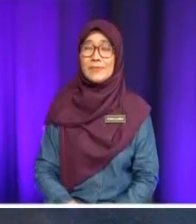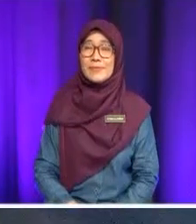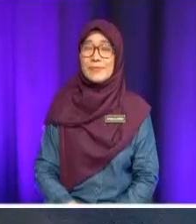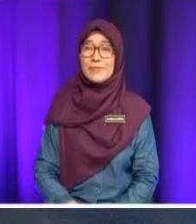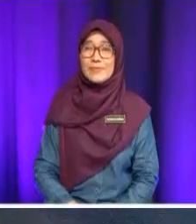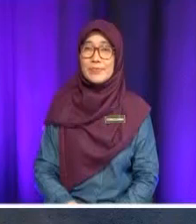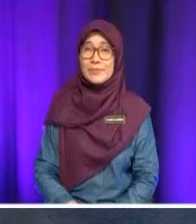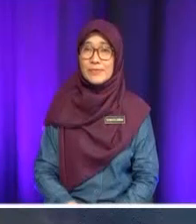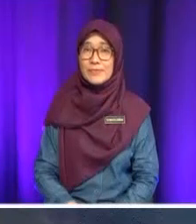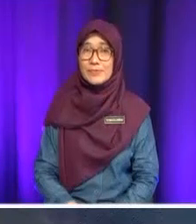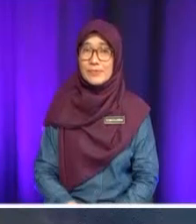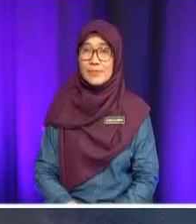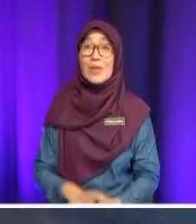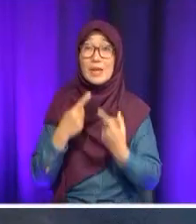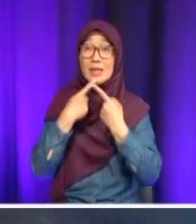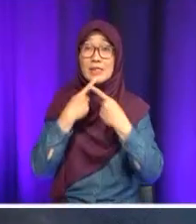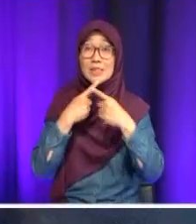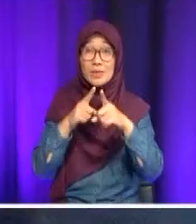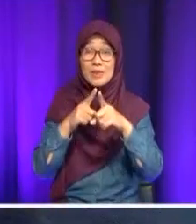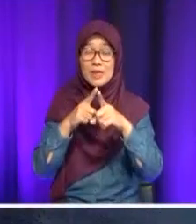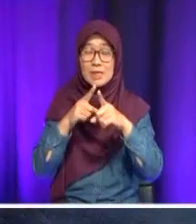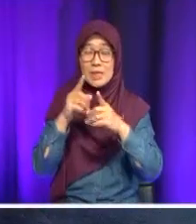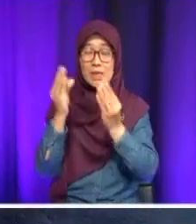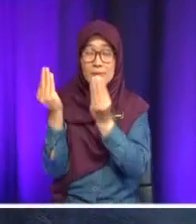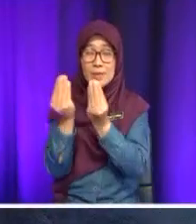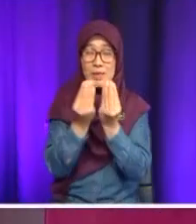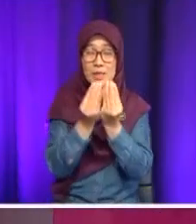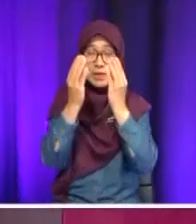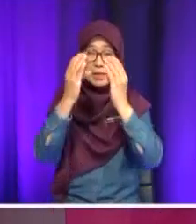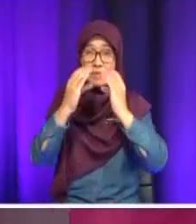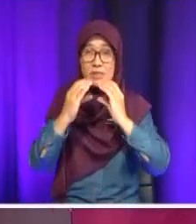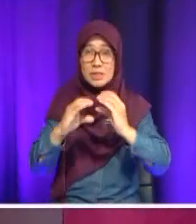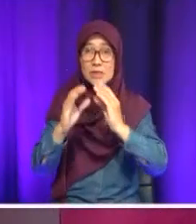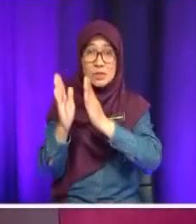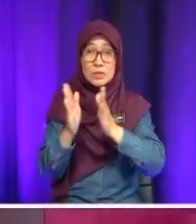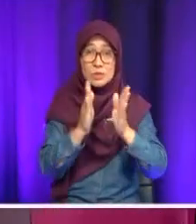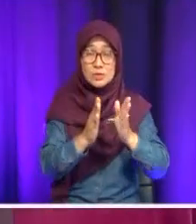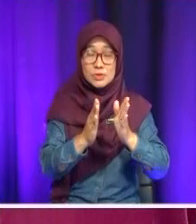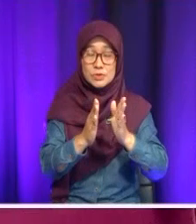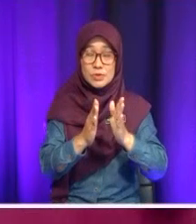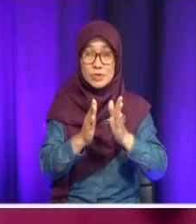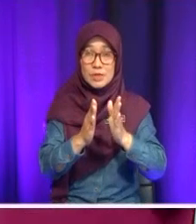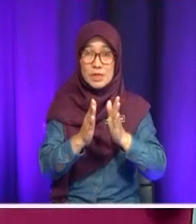ini tadi jawabannya bilangan cara susunan 14 dalam bentuk bulat sama-sama